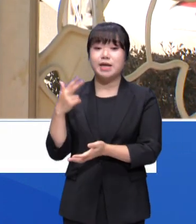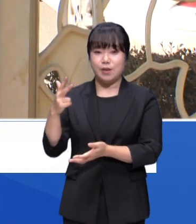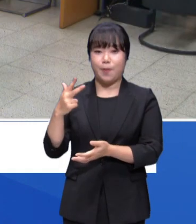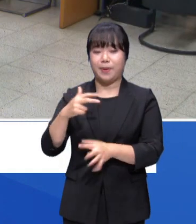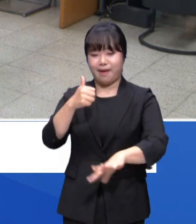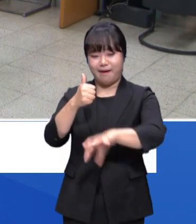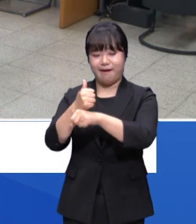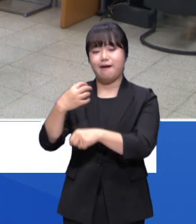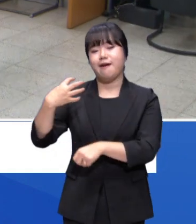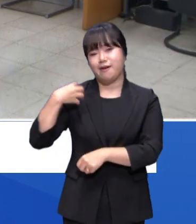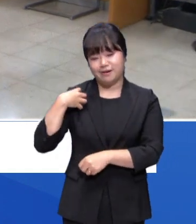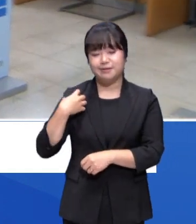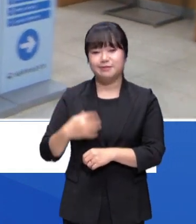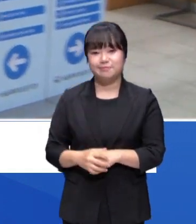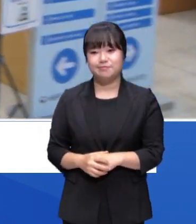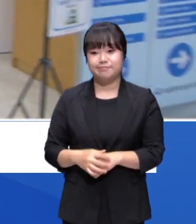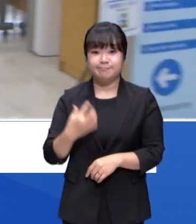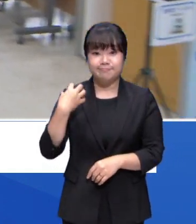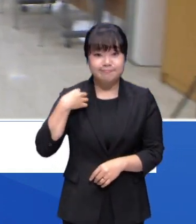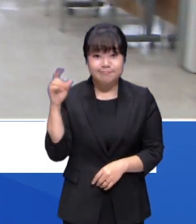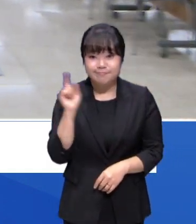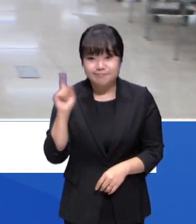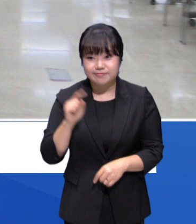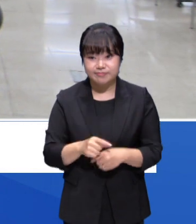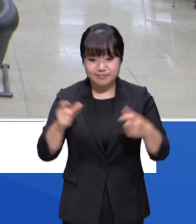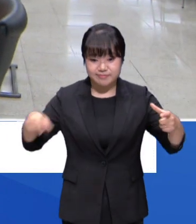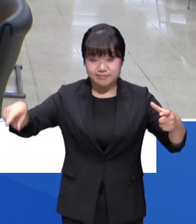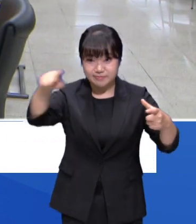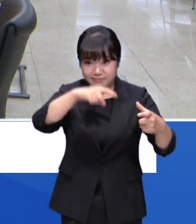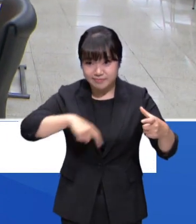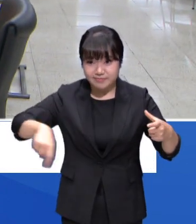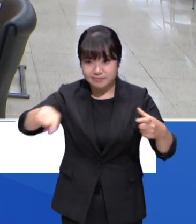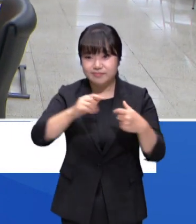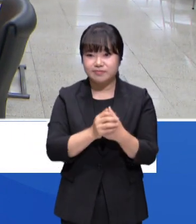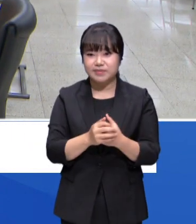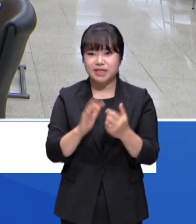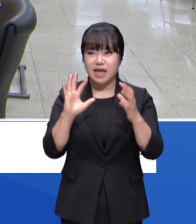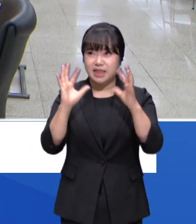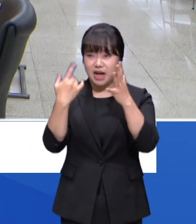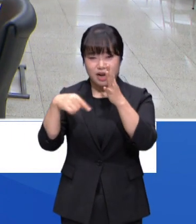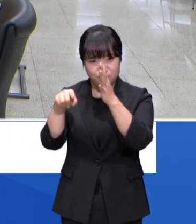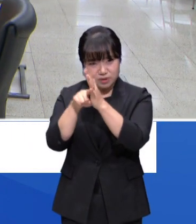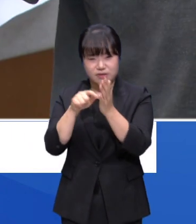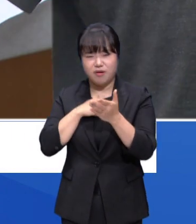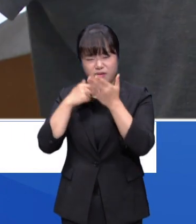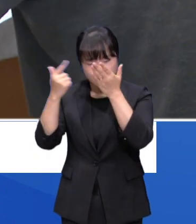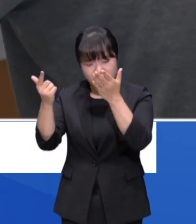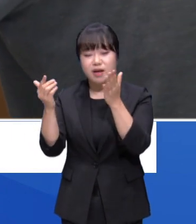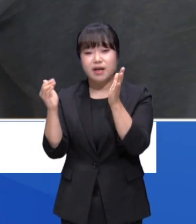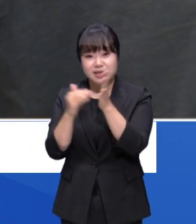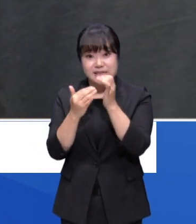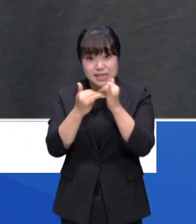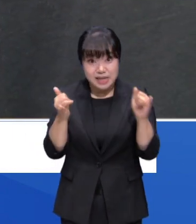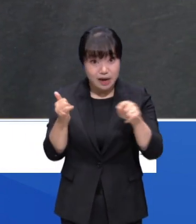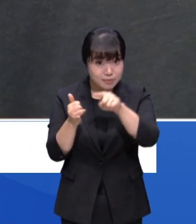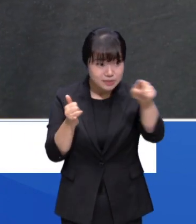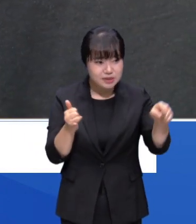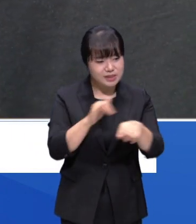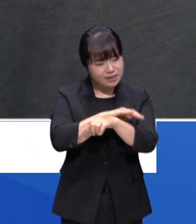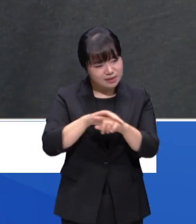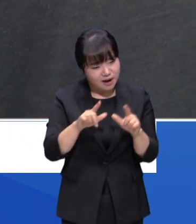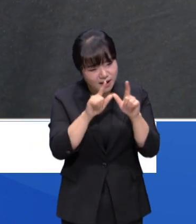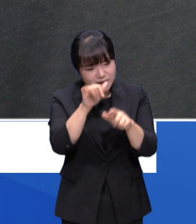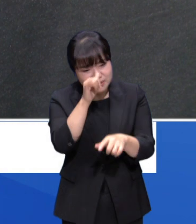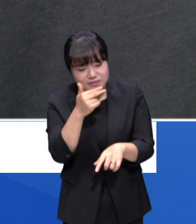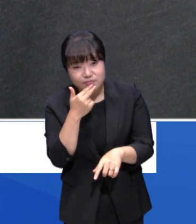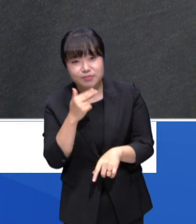관할합니다. 네. 이 저희들 임무는 관내에 있는 보훈 대상자들이 잘 사시도록 편안하게 사시도록 그렇게 지원하는 거에